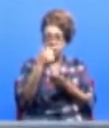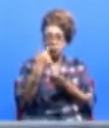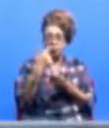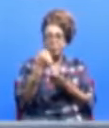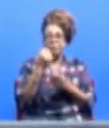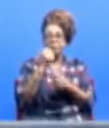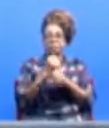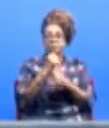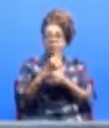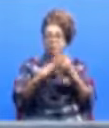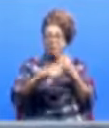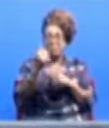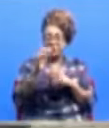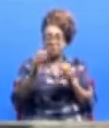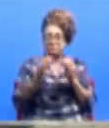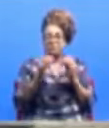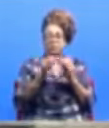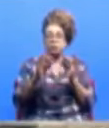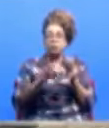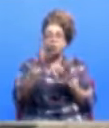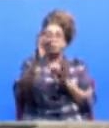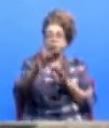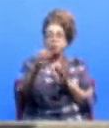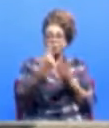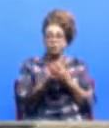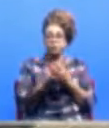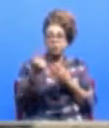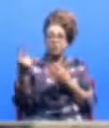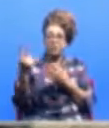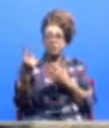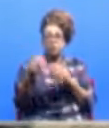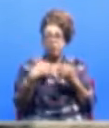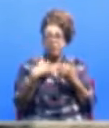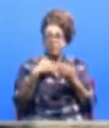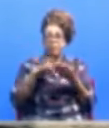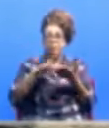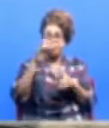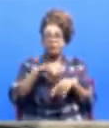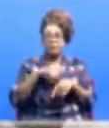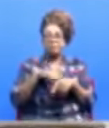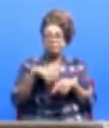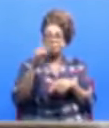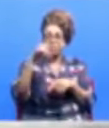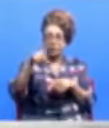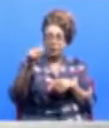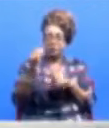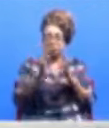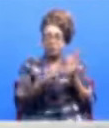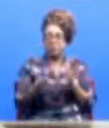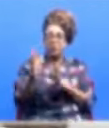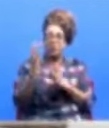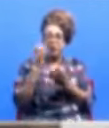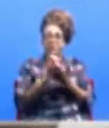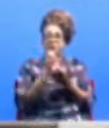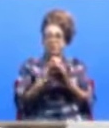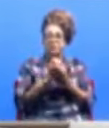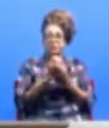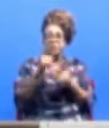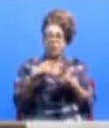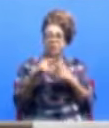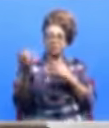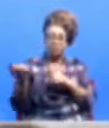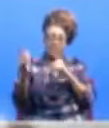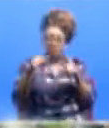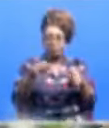malipo hayo. Mkutano huo uliahirishwa kwa wiki mbili ili kutoa muda zaidi kwa mamlaka hiyo kuandaa ushahidi kabla kufika mbele ya kamati